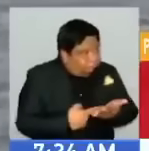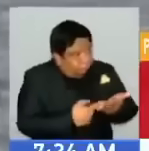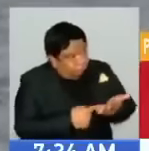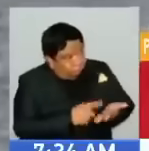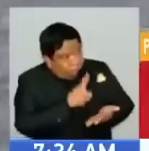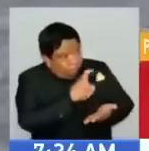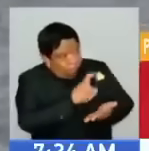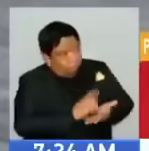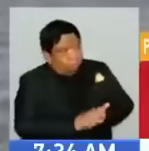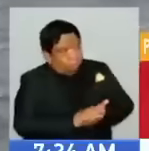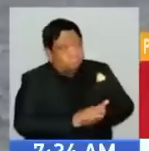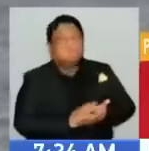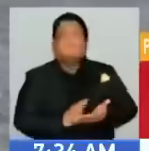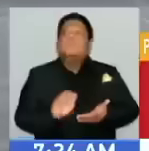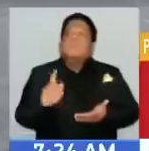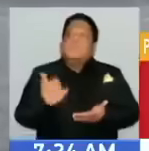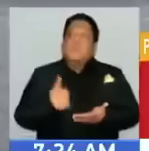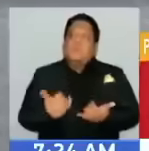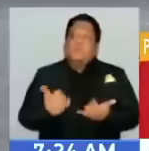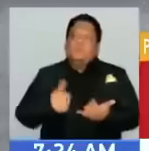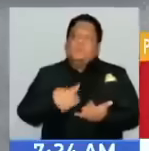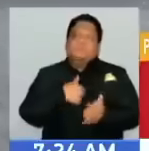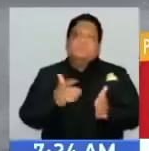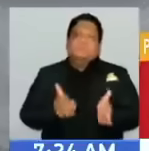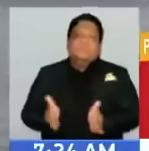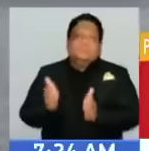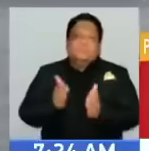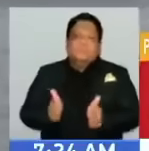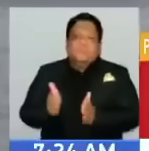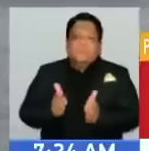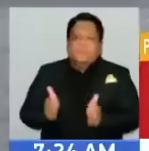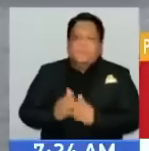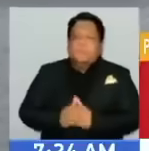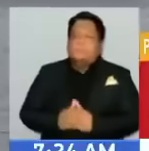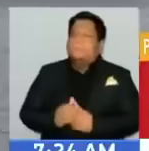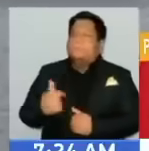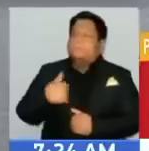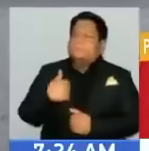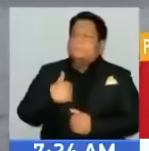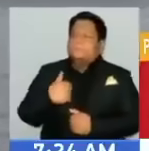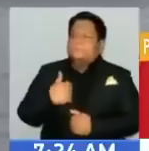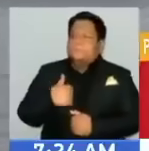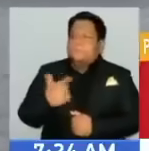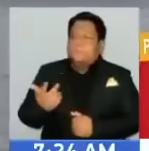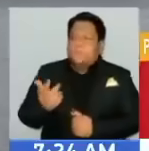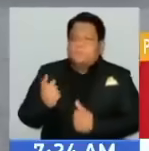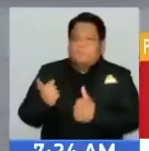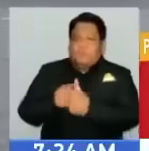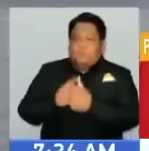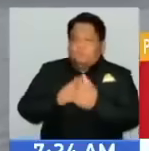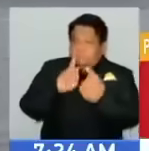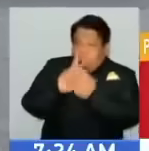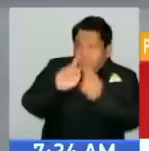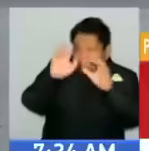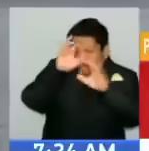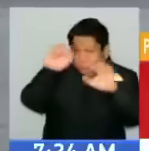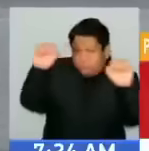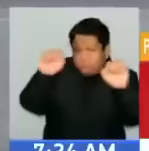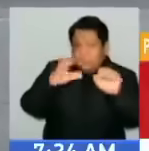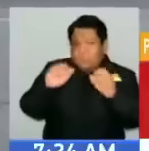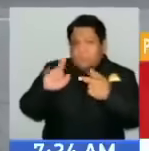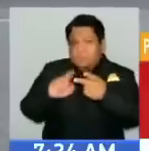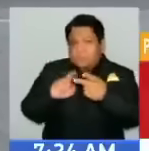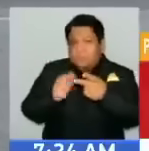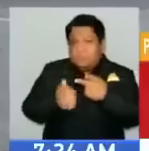Nagpre-prepare na po kami. Ako nung una, lumapit ako kay President at saka kay Secretary Lois Aga. Pinakita ko